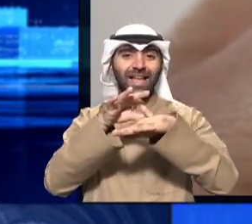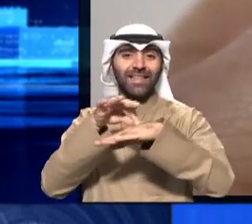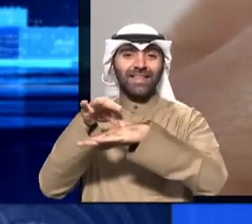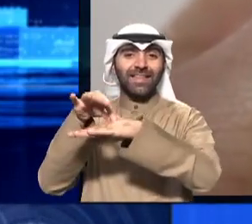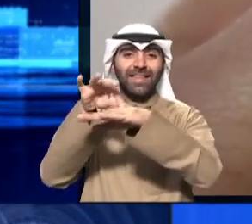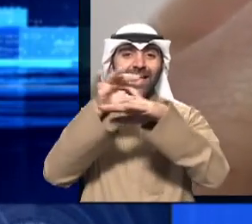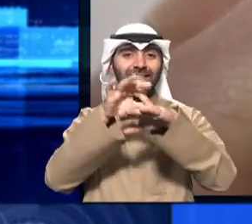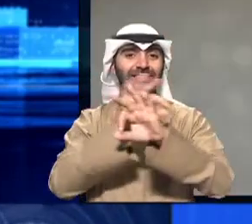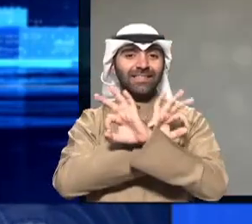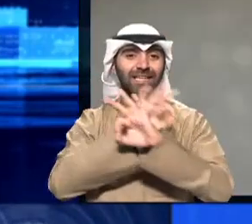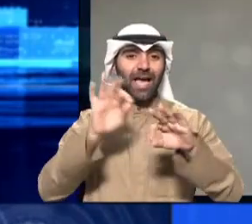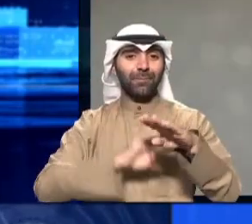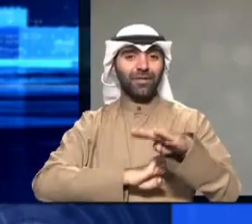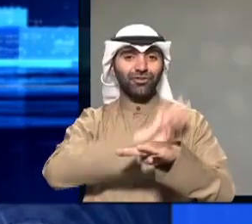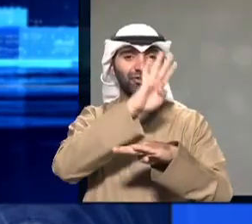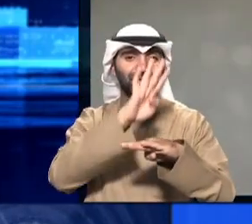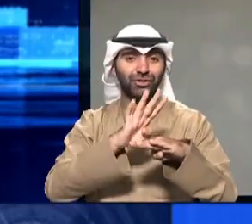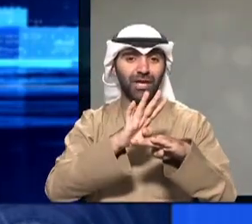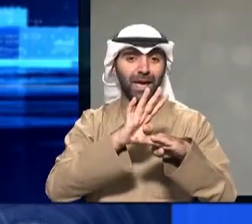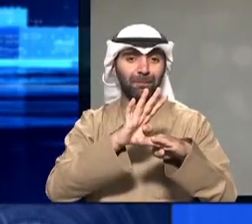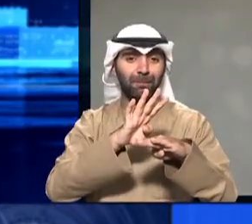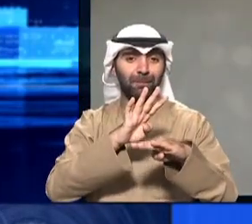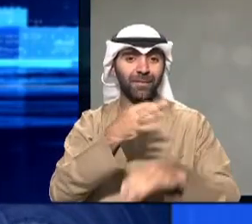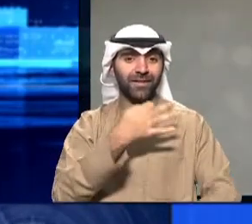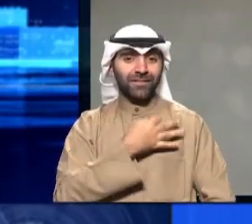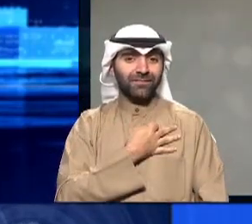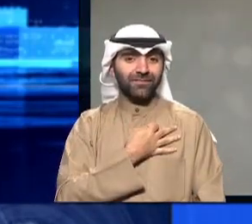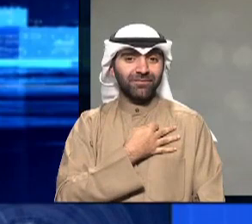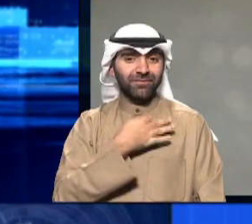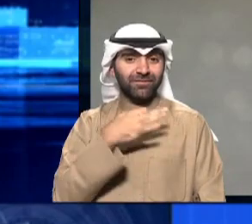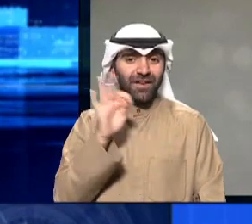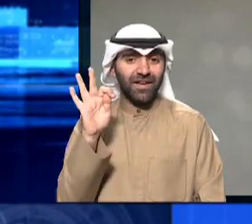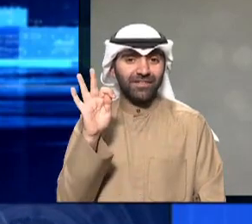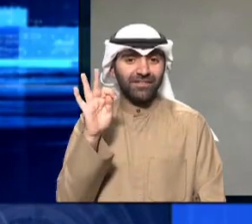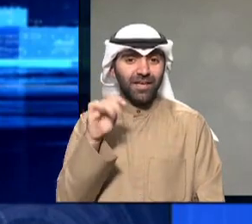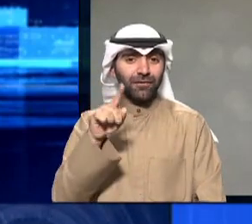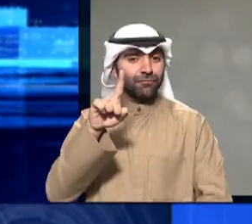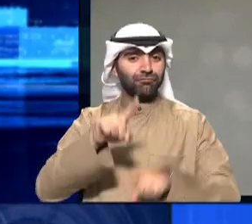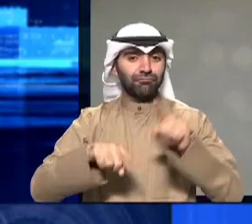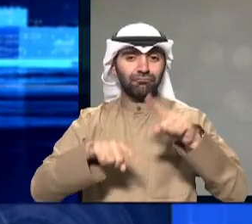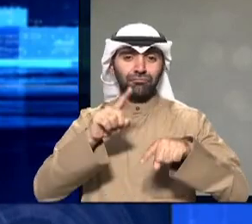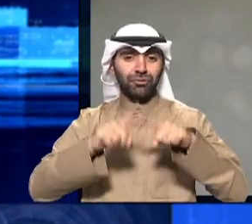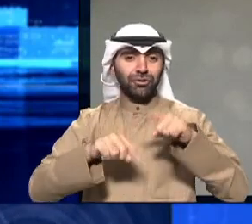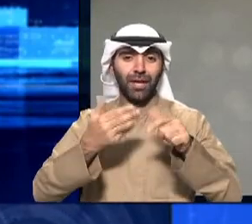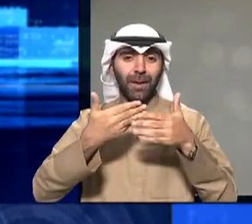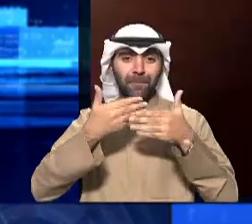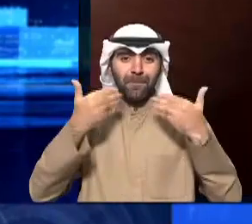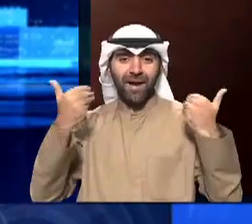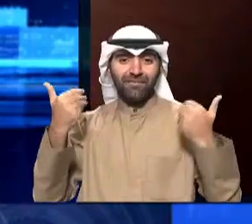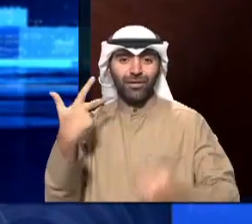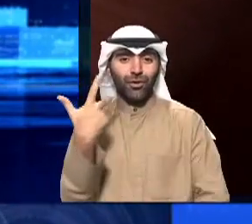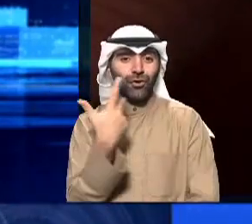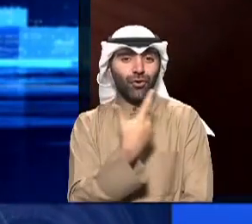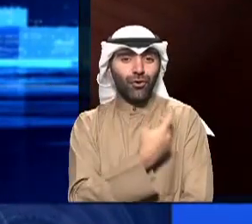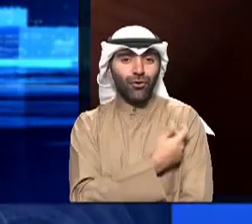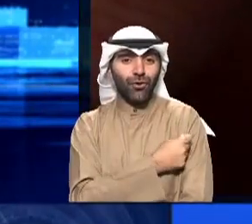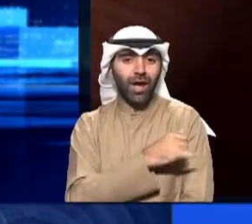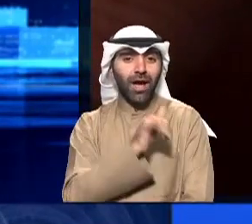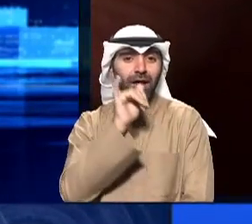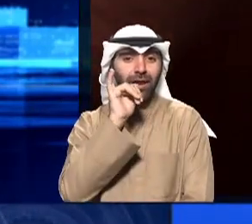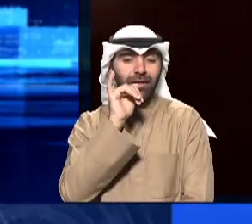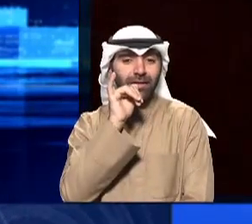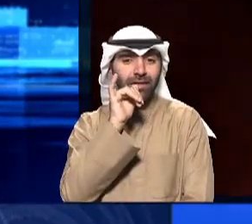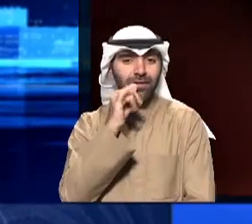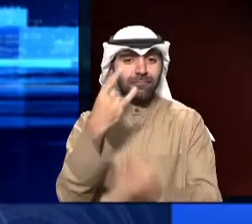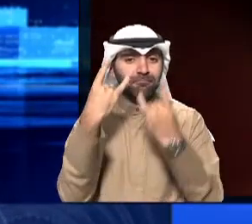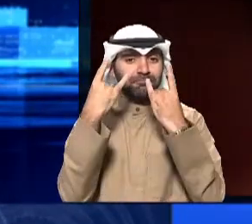الشعب والمواطنين أن هذا اللقاح سليم. سيتم تلقيح